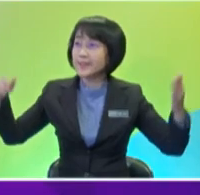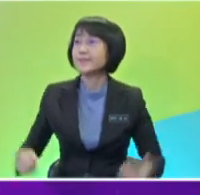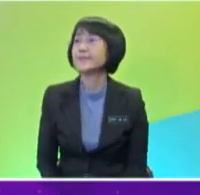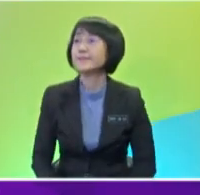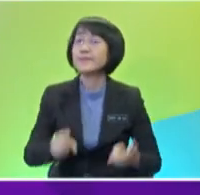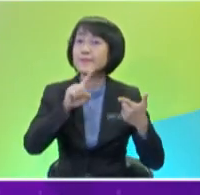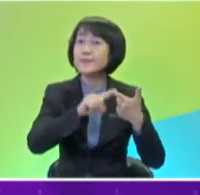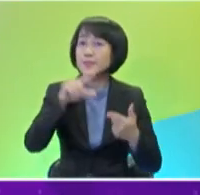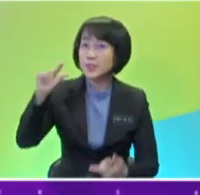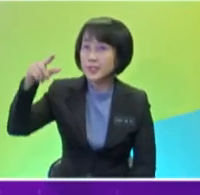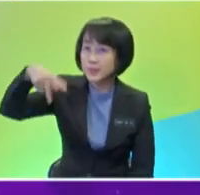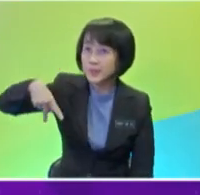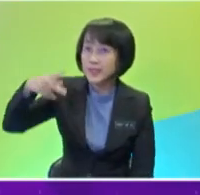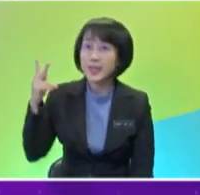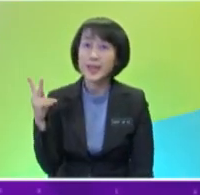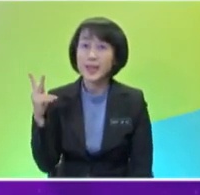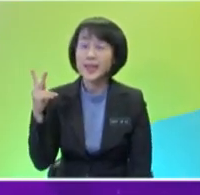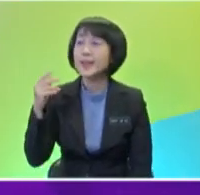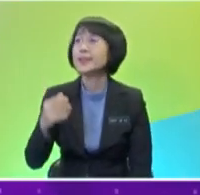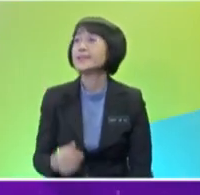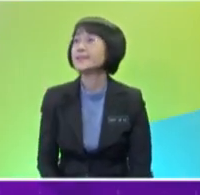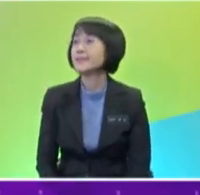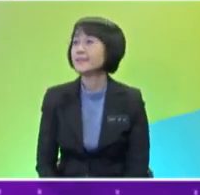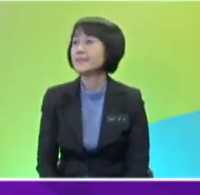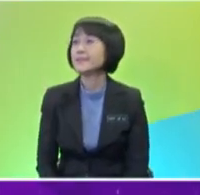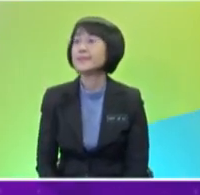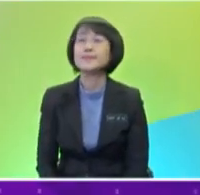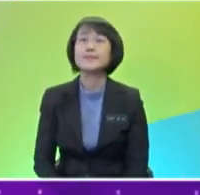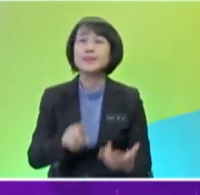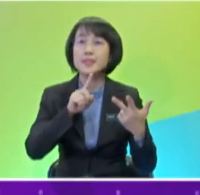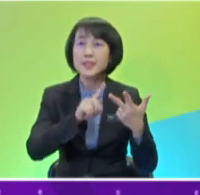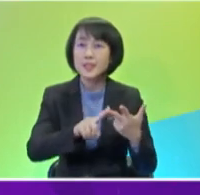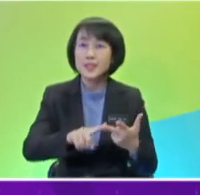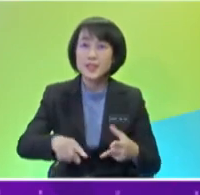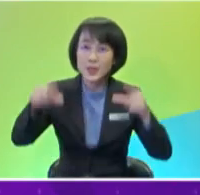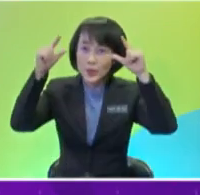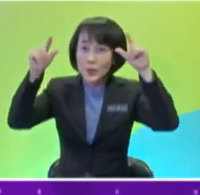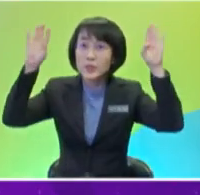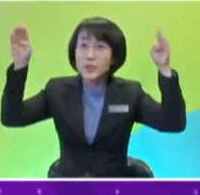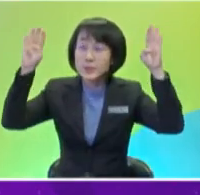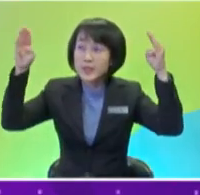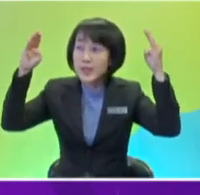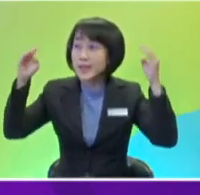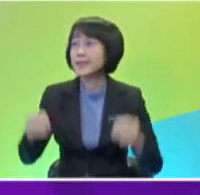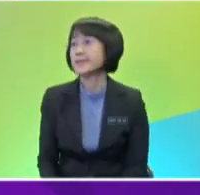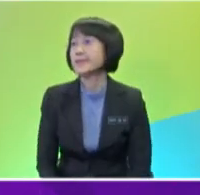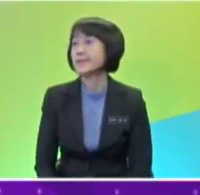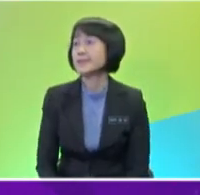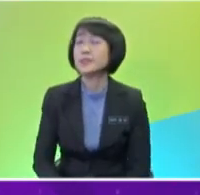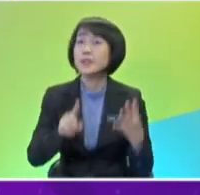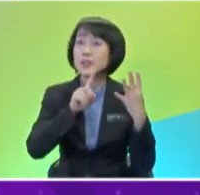kedua guru penolong kanan tiga guru mata pelajaran keempat